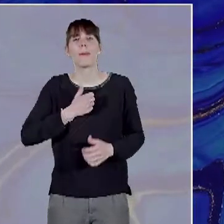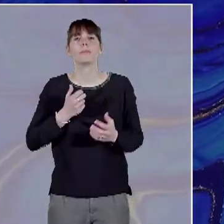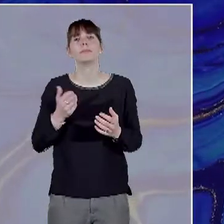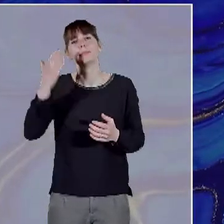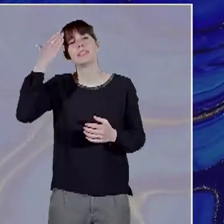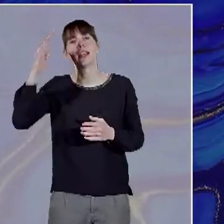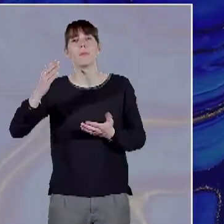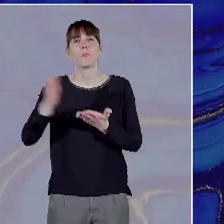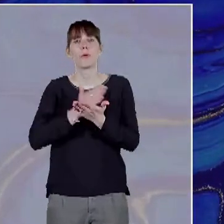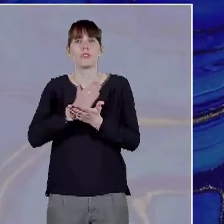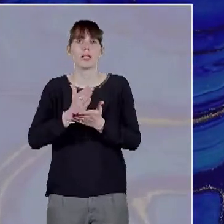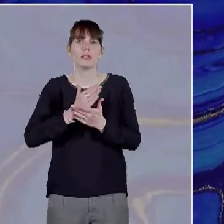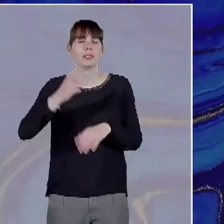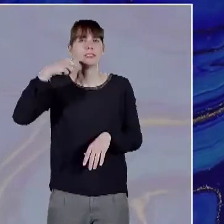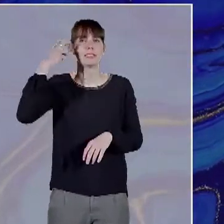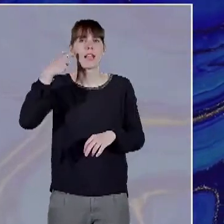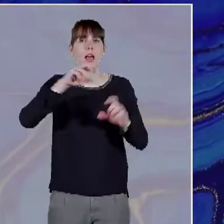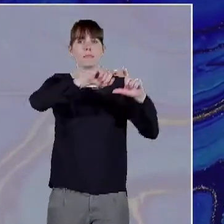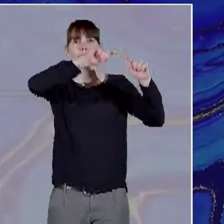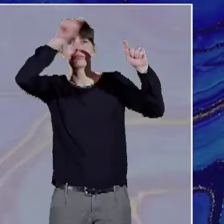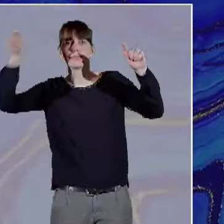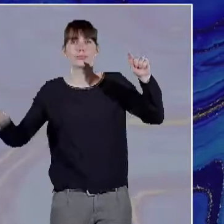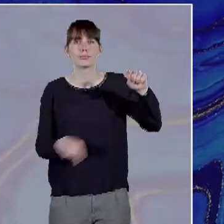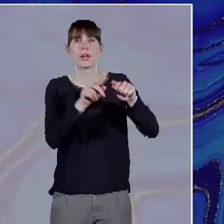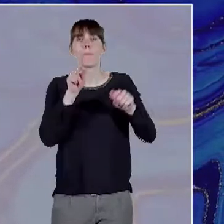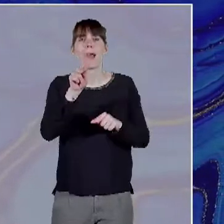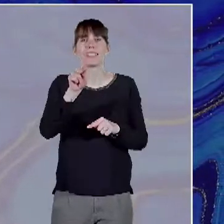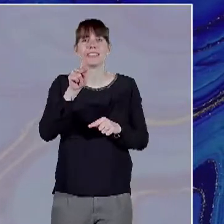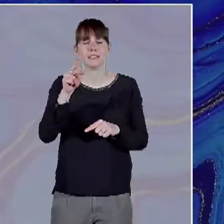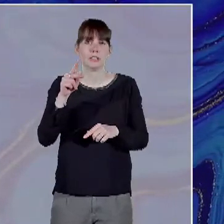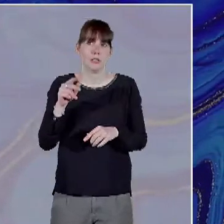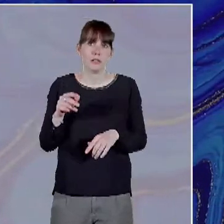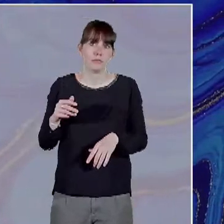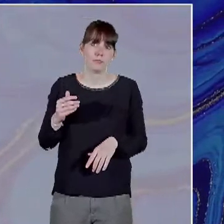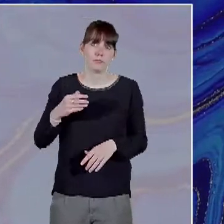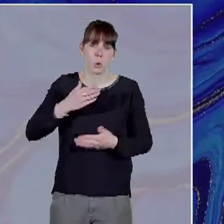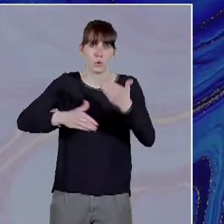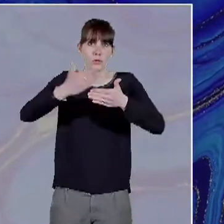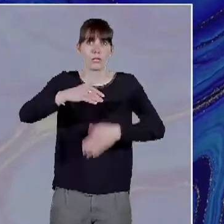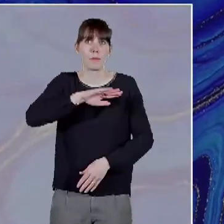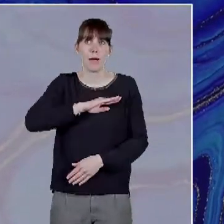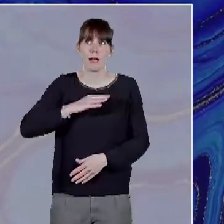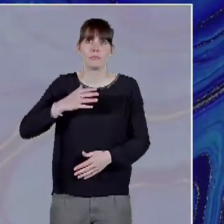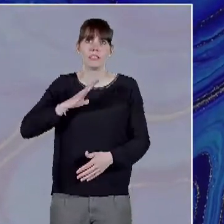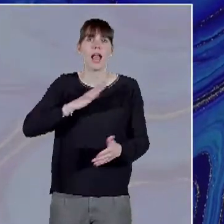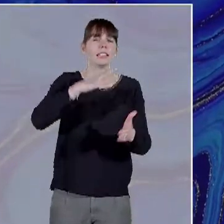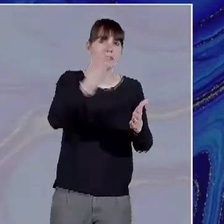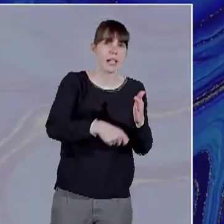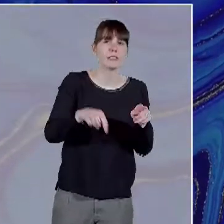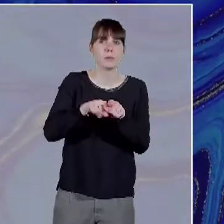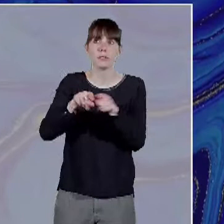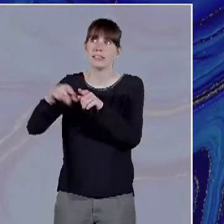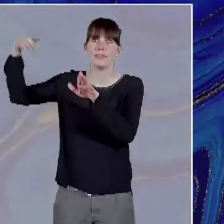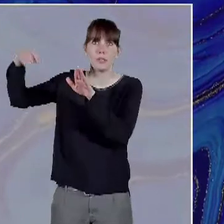Paris Express, il s'est construit parce qu'il y a eu des financements dédiés, donc des taxes dédiées qui ont abondé et qui permettent maintenant de sécuriser